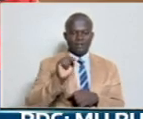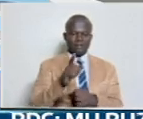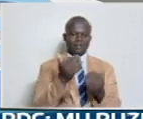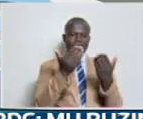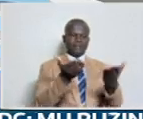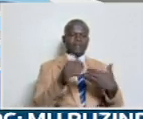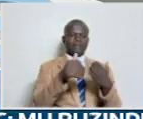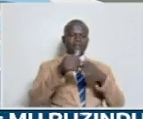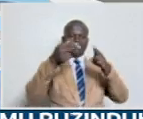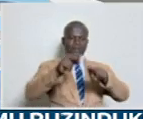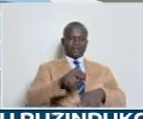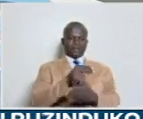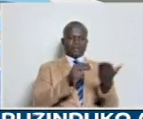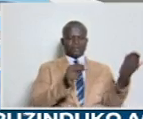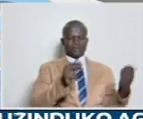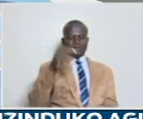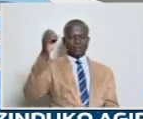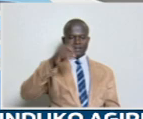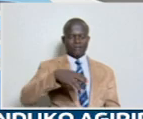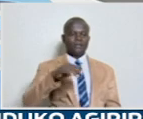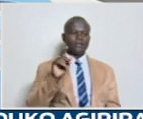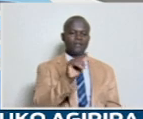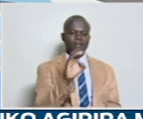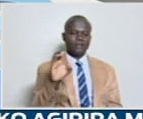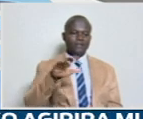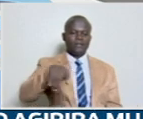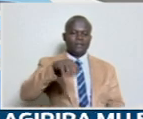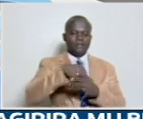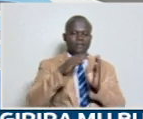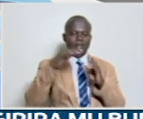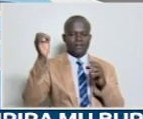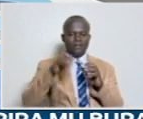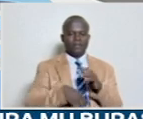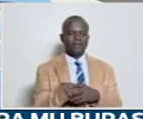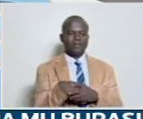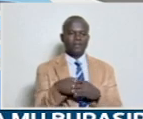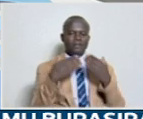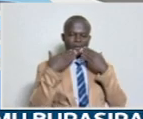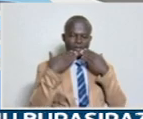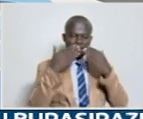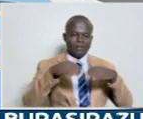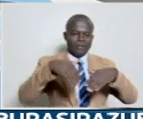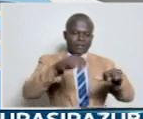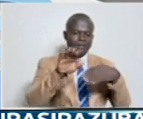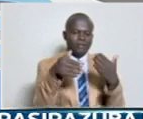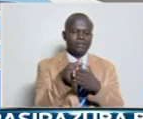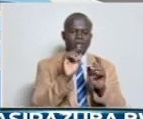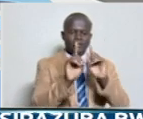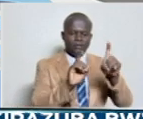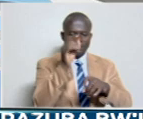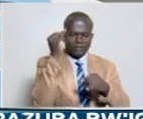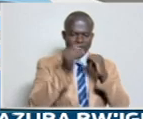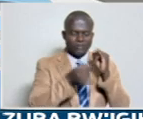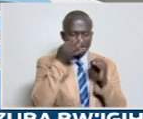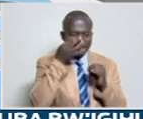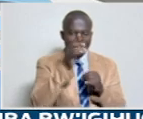ngibyo ibirimo kubera hano kuri Kigali Convention Center imbere yaho no mu mujyi wa Kigali. Faraji, mbere yuko tukurekura wenda kabazo kanyuma